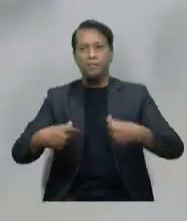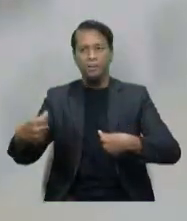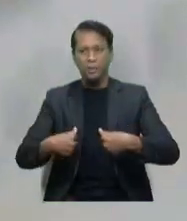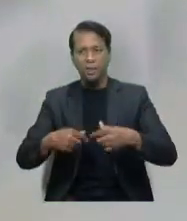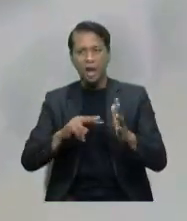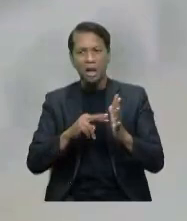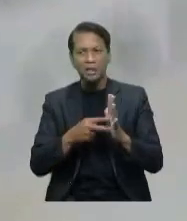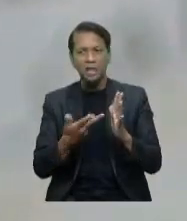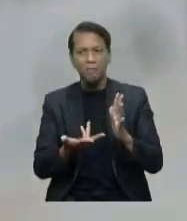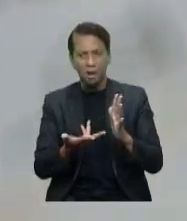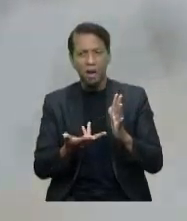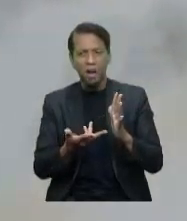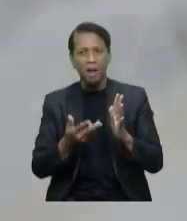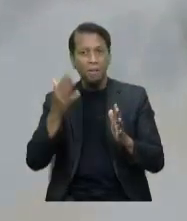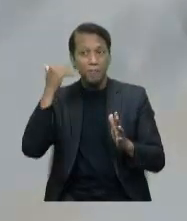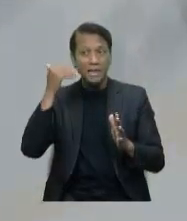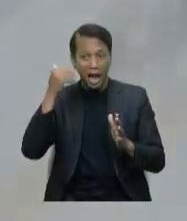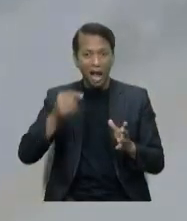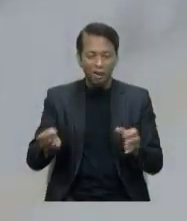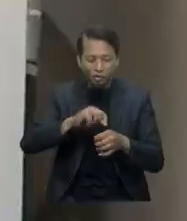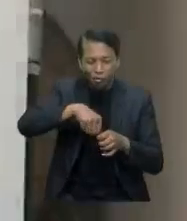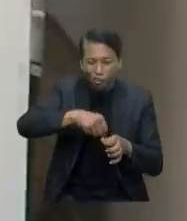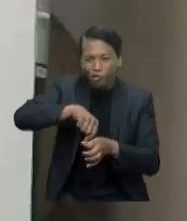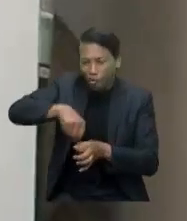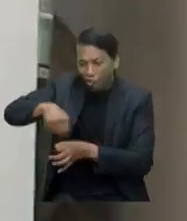curah dan mengemasnya dalam jerigen atau